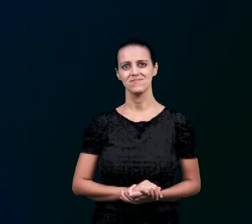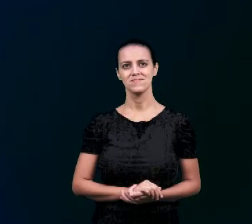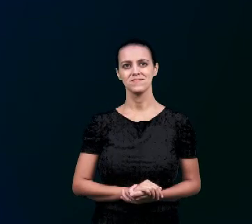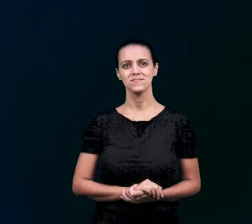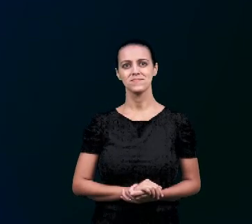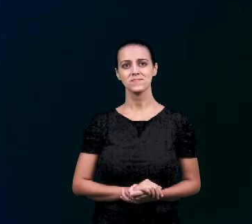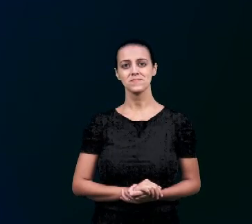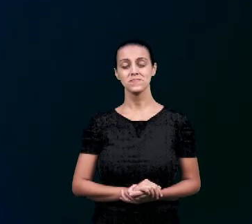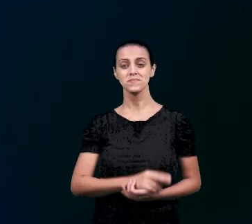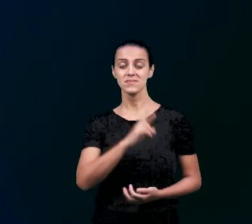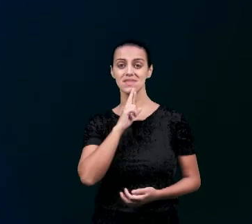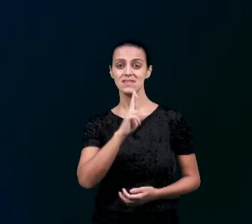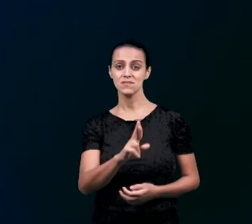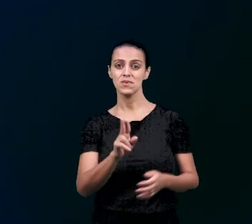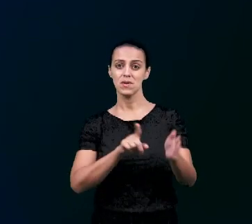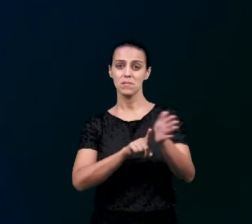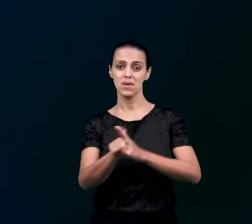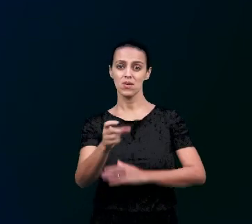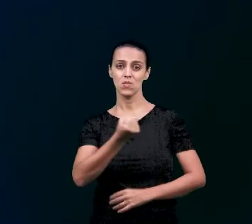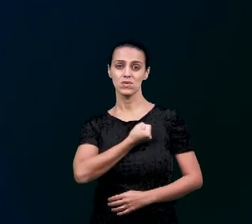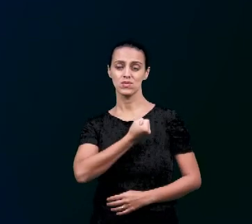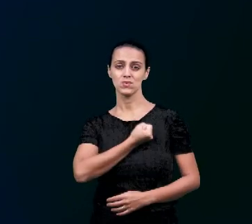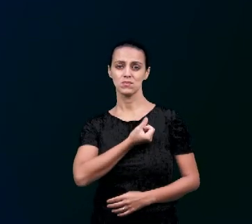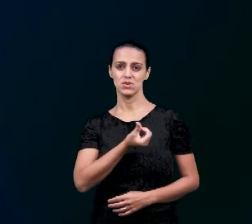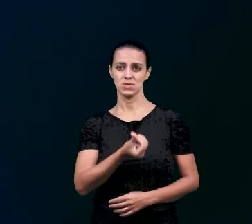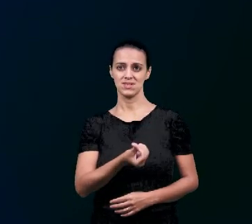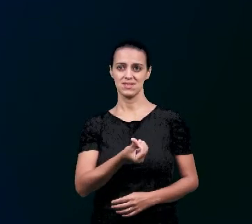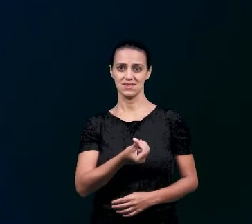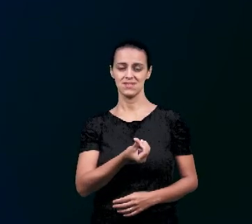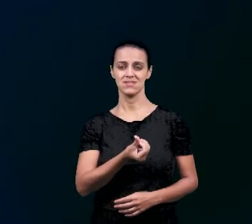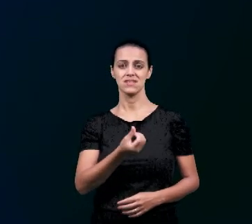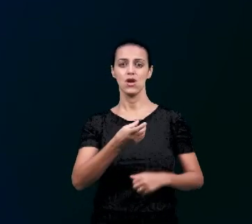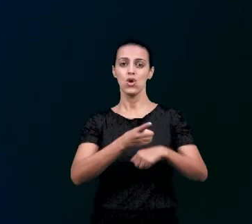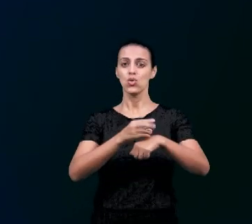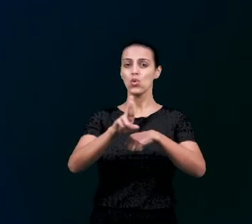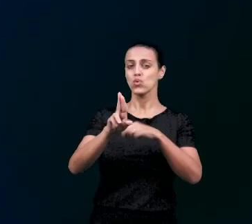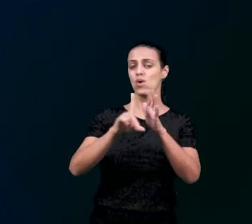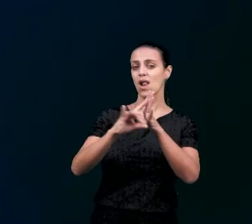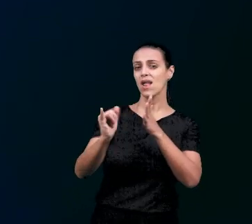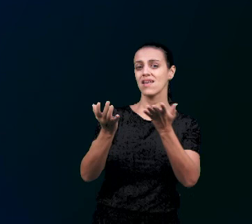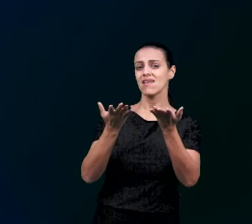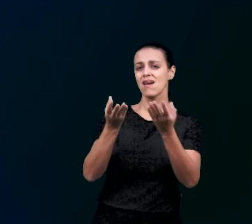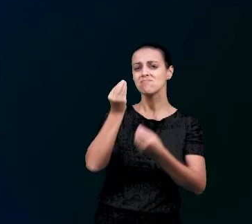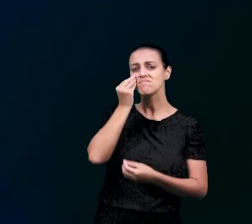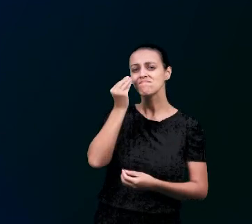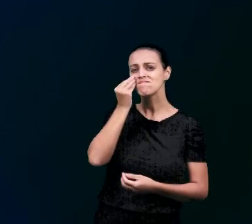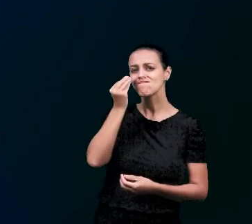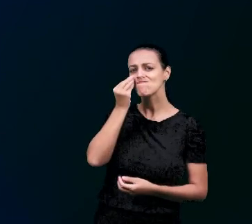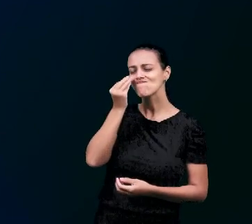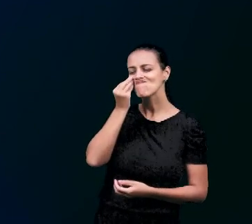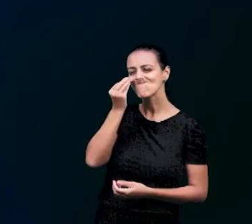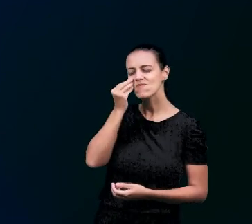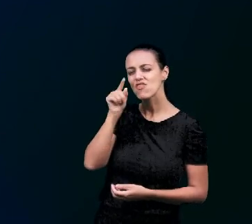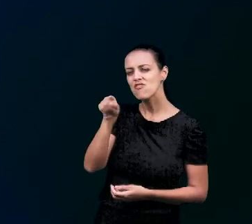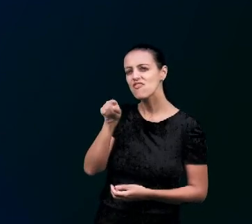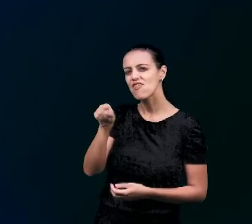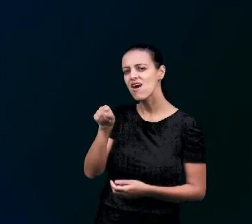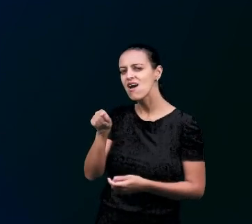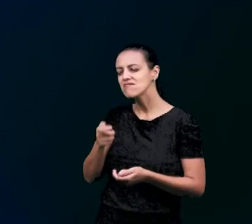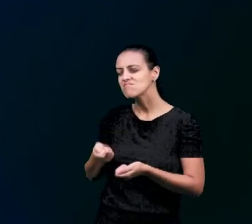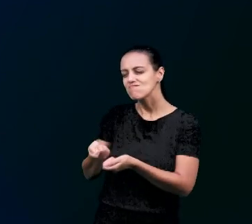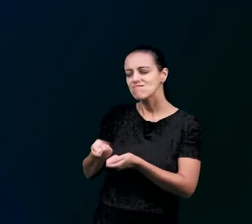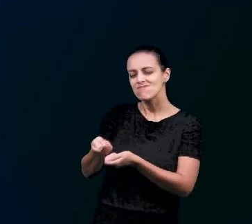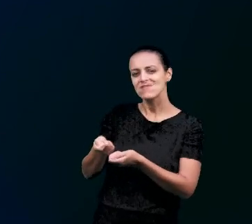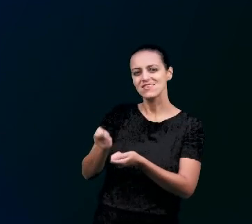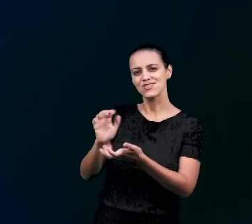réponse. Réponse à la question numéro 6, docteur de la loi, il voulait tenter le Seigneur Jésus